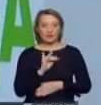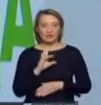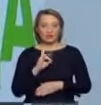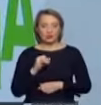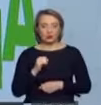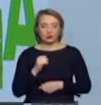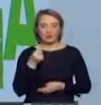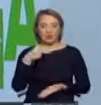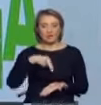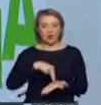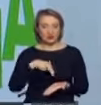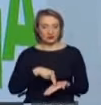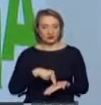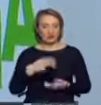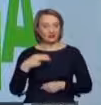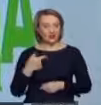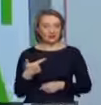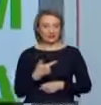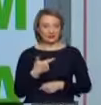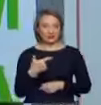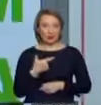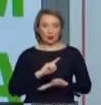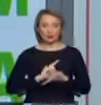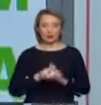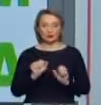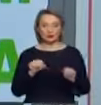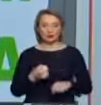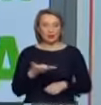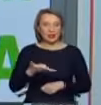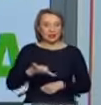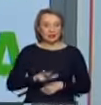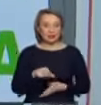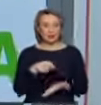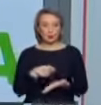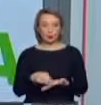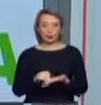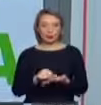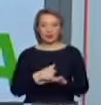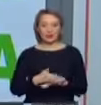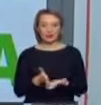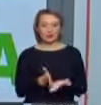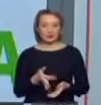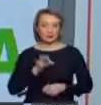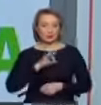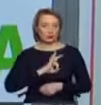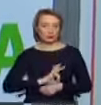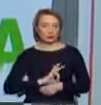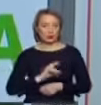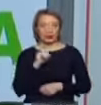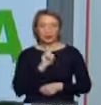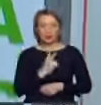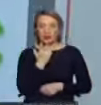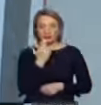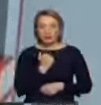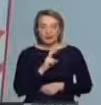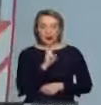однієї маски – 20 гривень. Одразу можна купити три засоби захисту. Сервіс у користуванні досить зручний і нагадує звичні